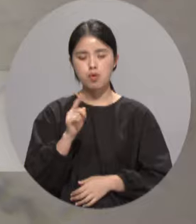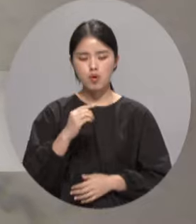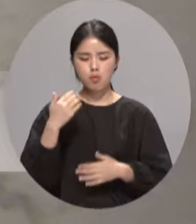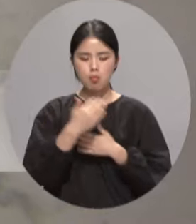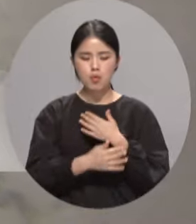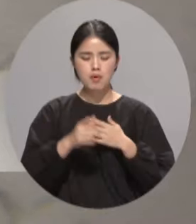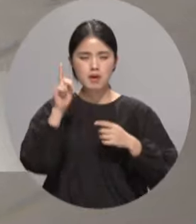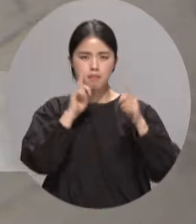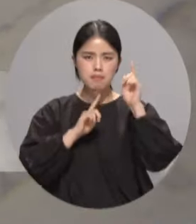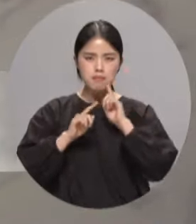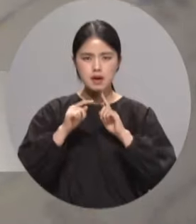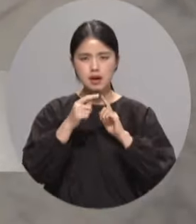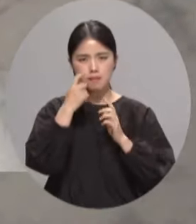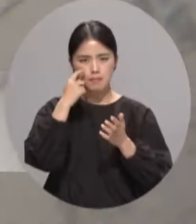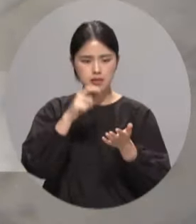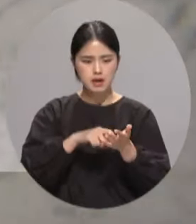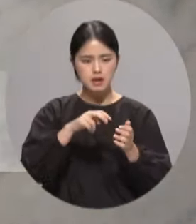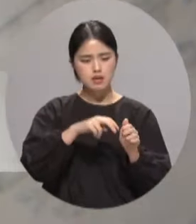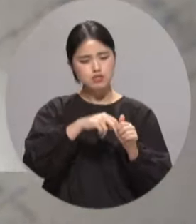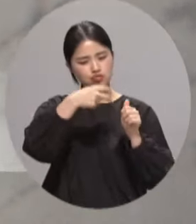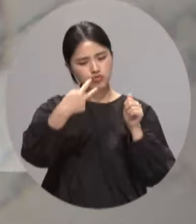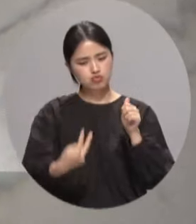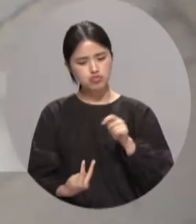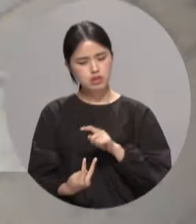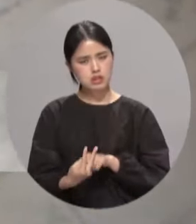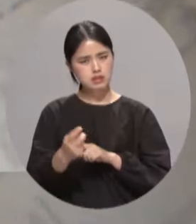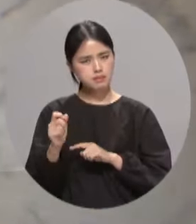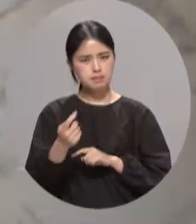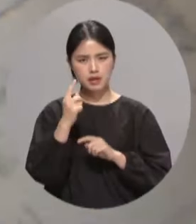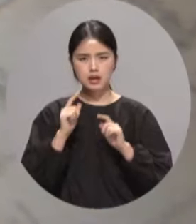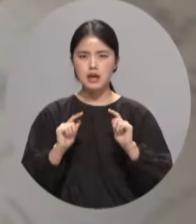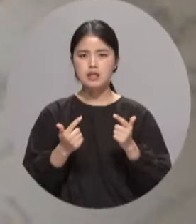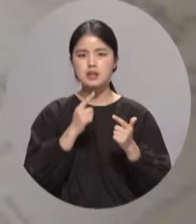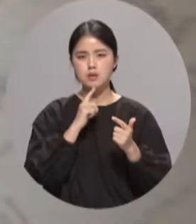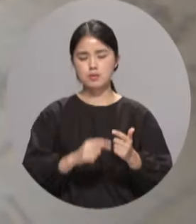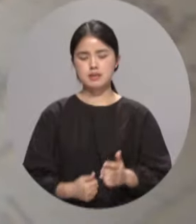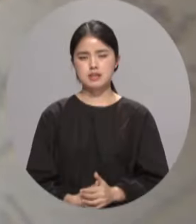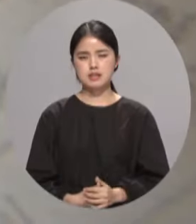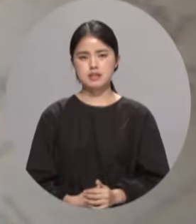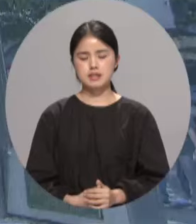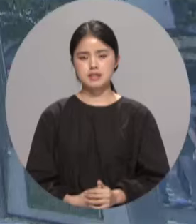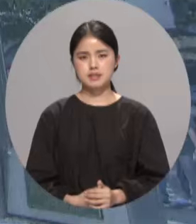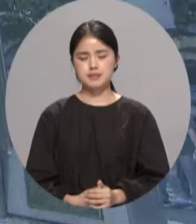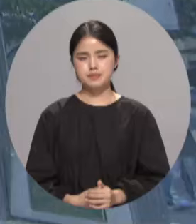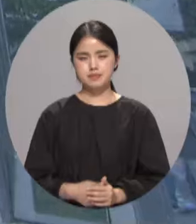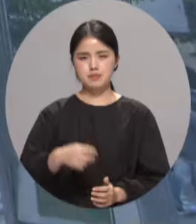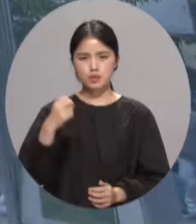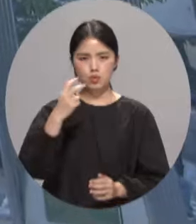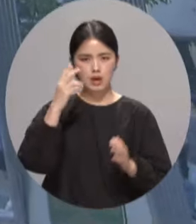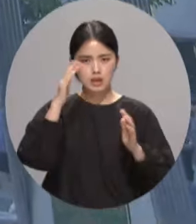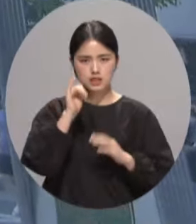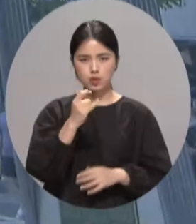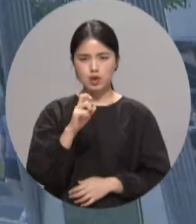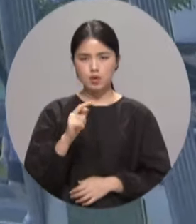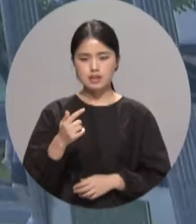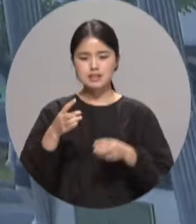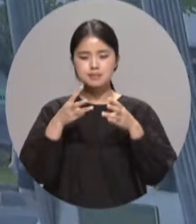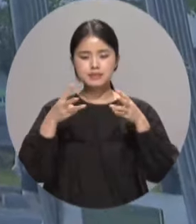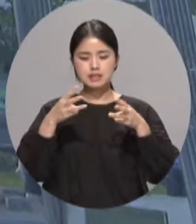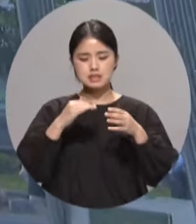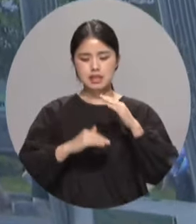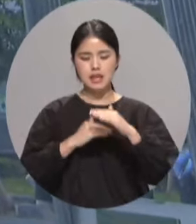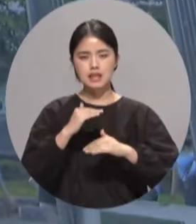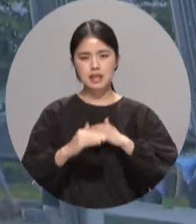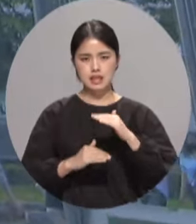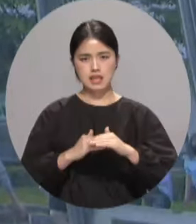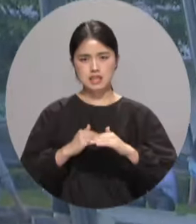상처가 추락이라는 단 한 가지 원인으로 나타난 것은 아니라고 기록돼 있습니다. 또 학생회관 3층 계단에서